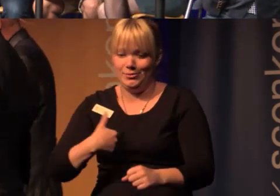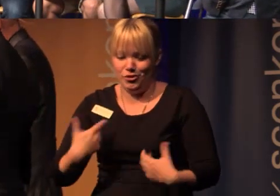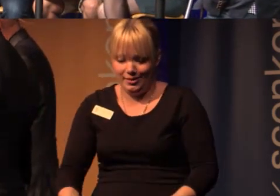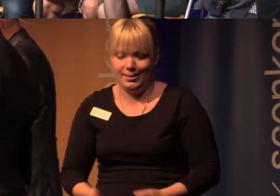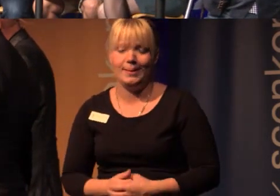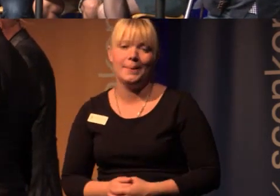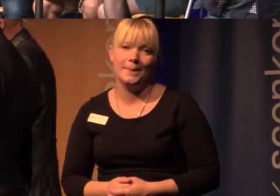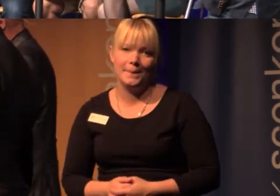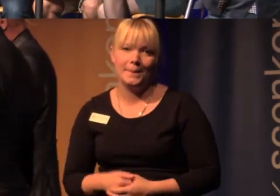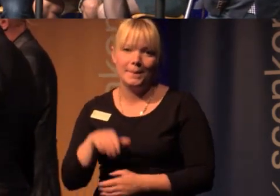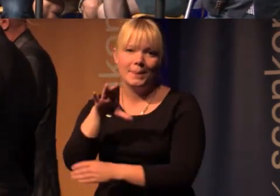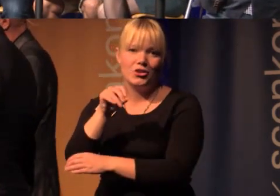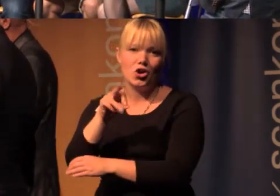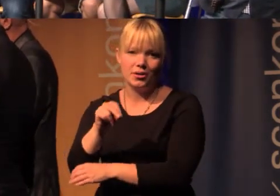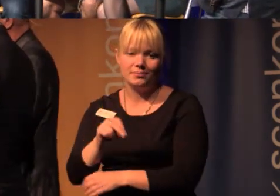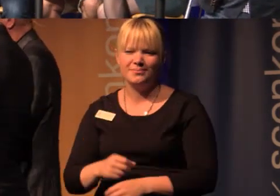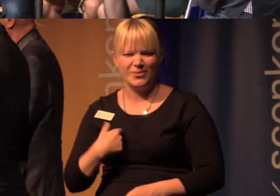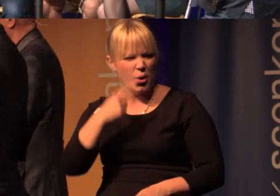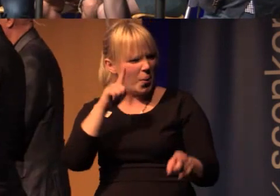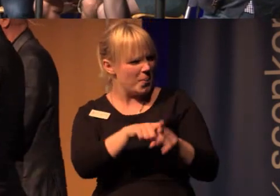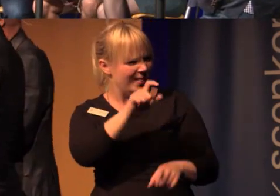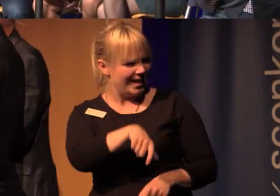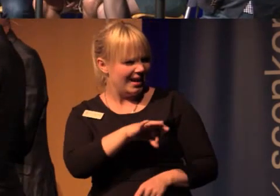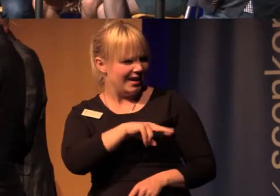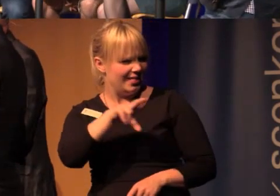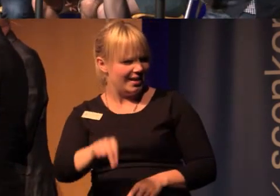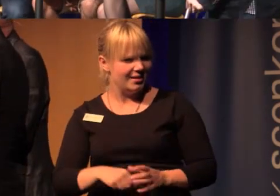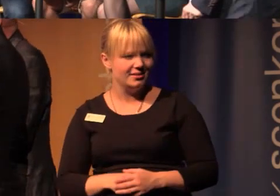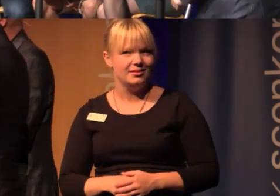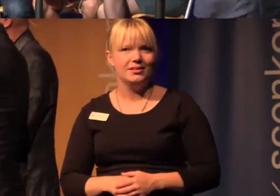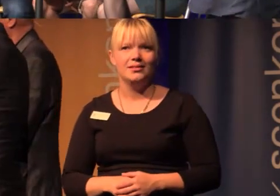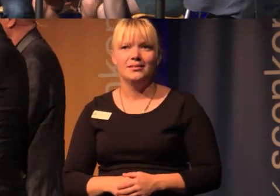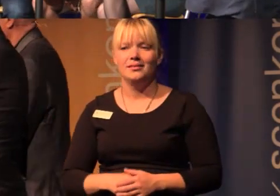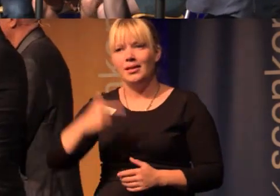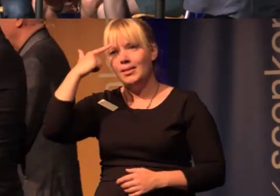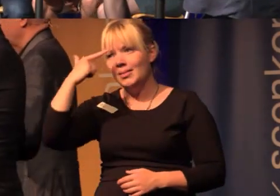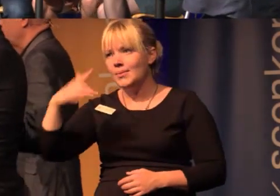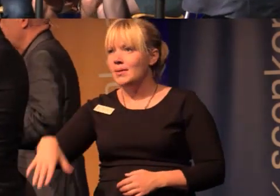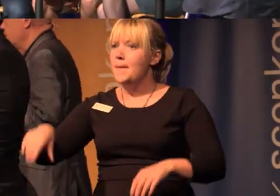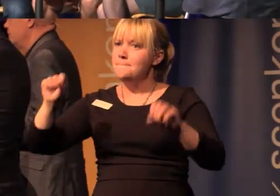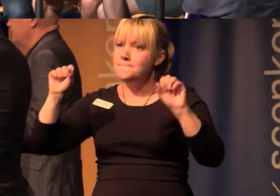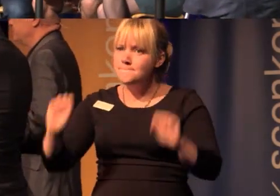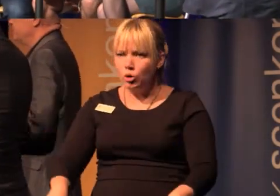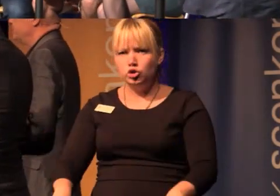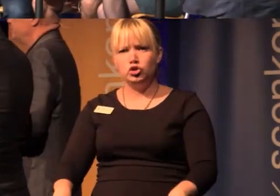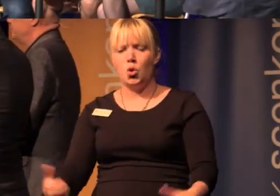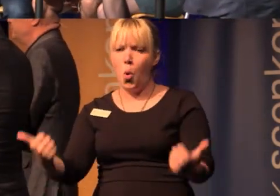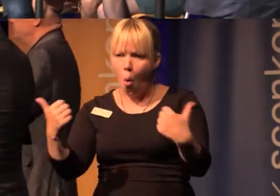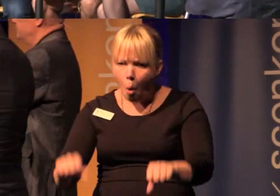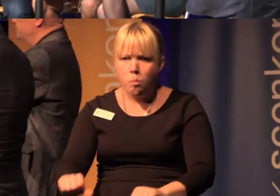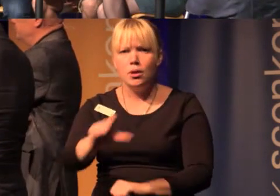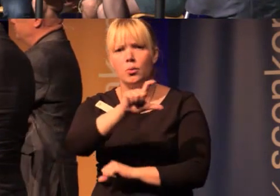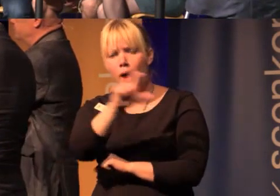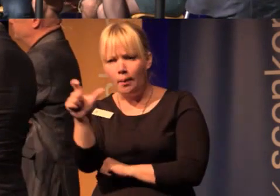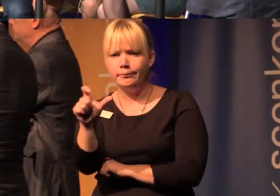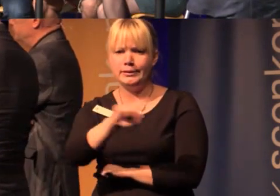Tack. Sara, varsågod. Ja, jag håller med Hanna lite grann. Jag tror inte att det nödvändiga här är att liksom se till att det finns ett obligatoriskt ämne som man